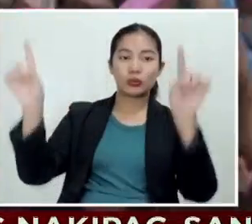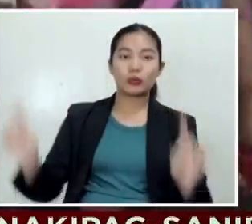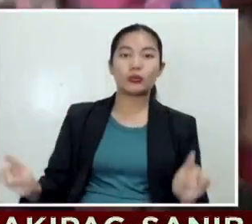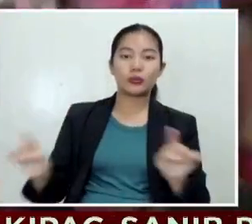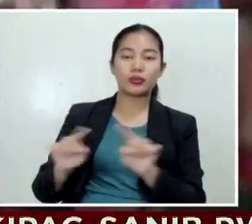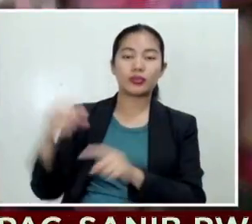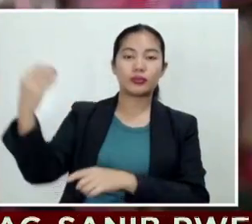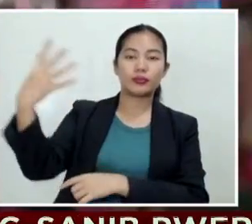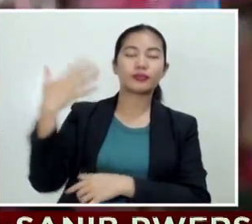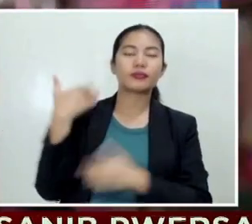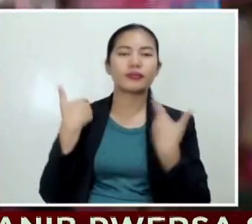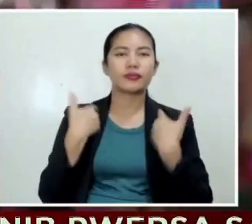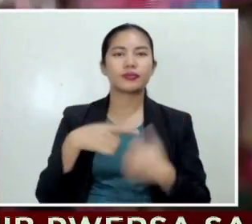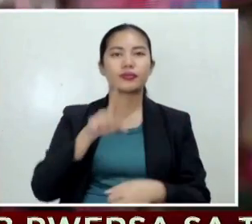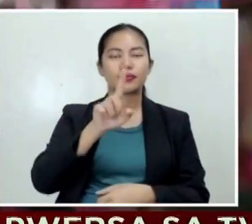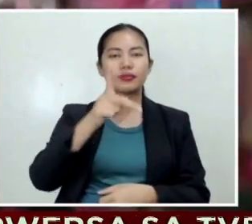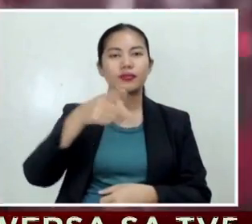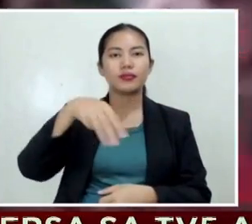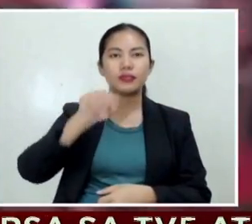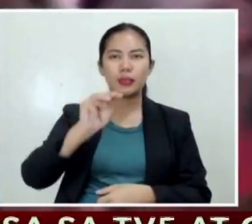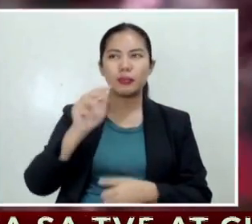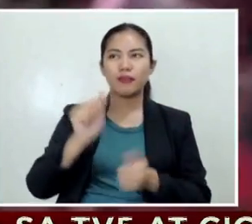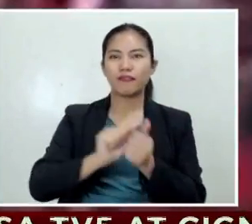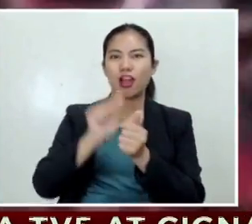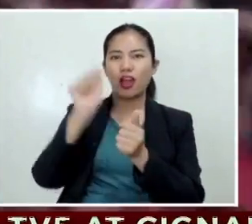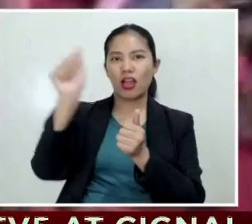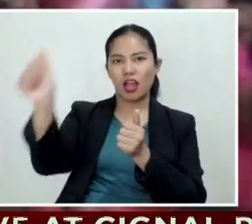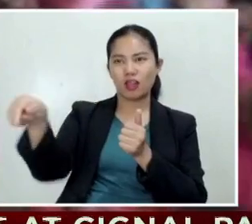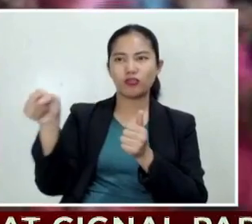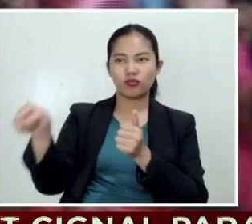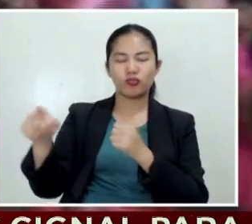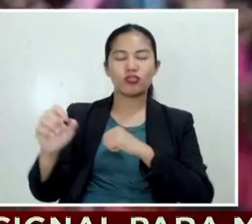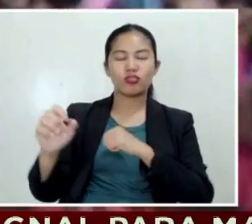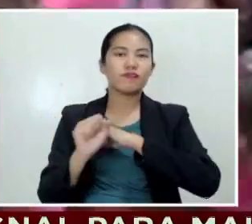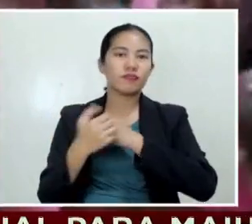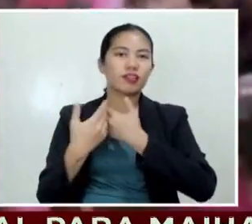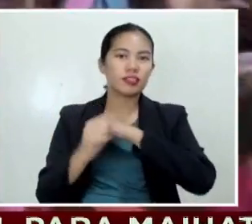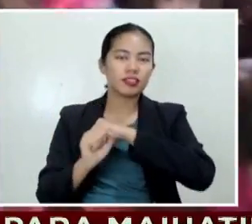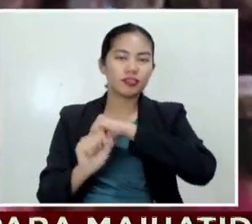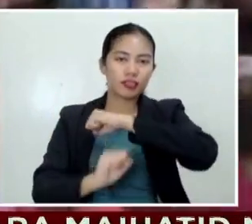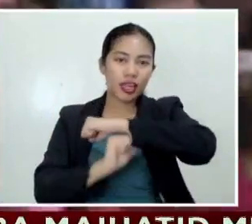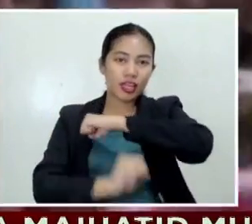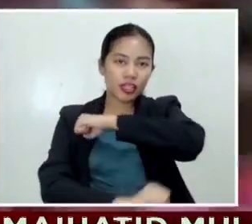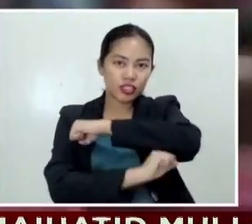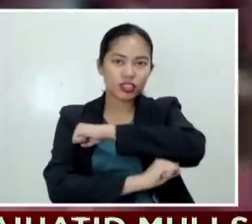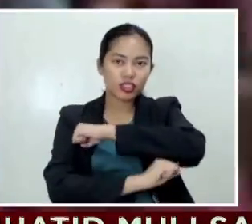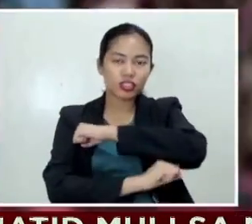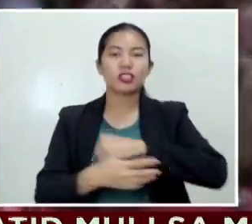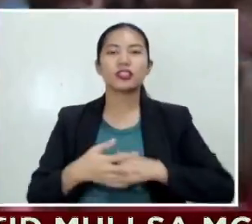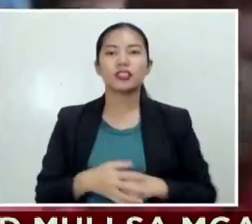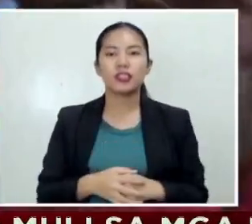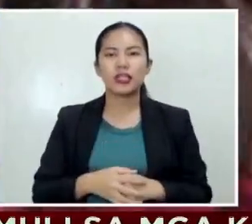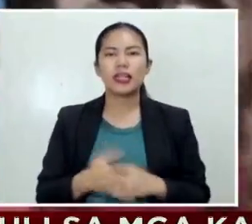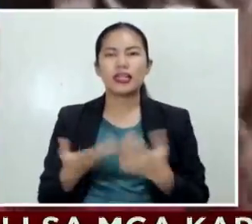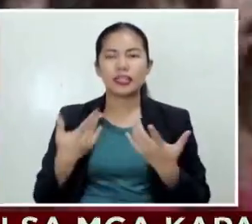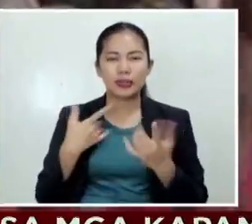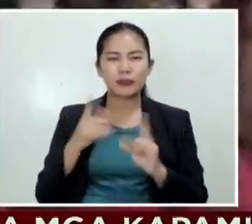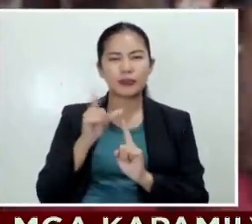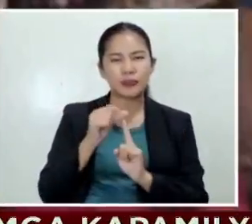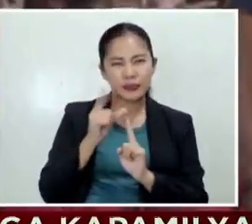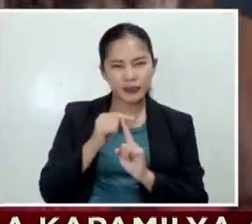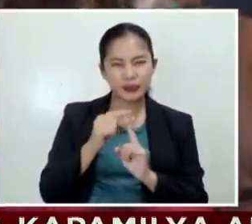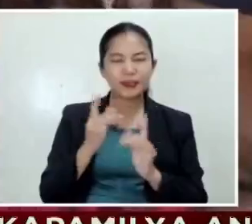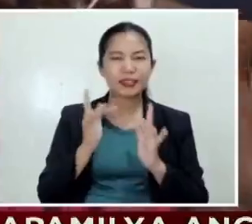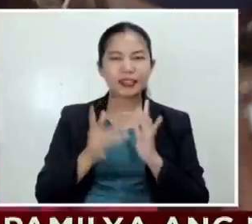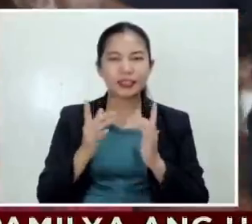pa yung layo ng stage na napakarami ring tao at mahina na yung cellphone at internet signal. Bago